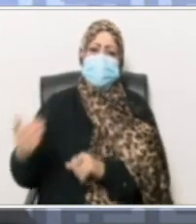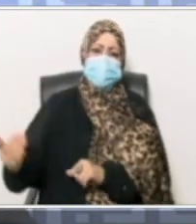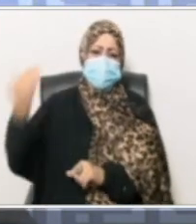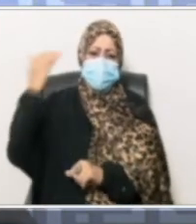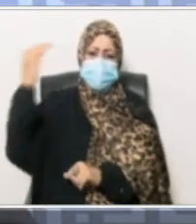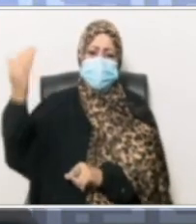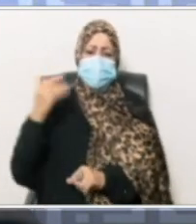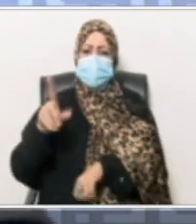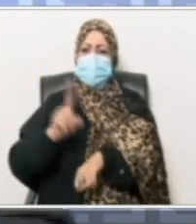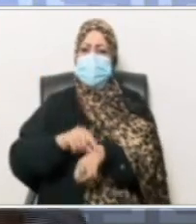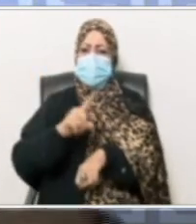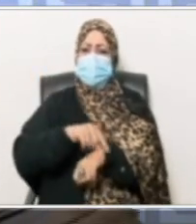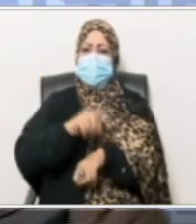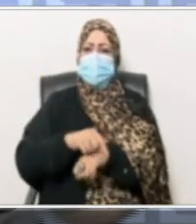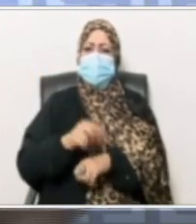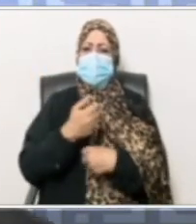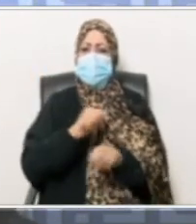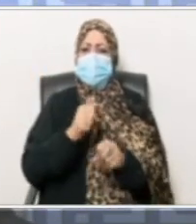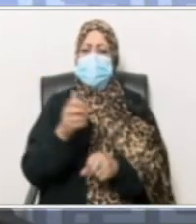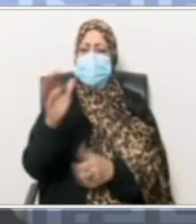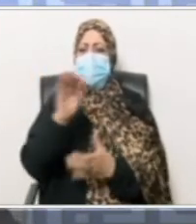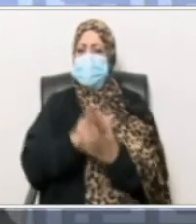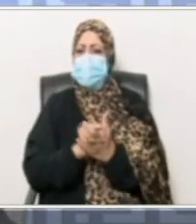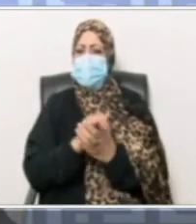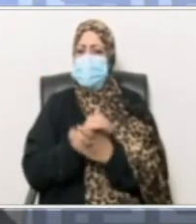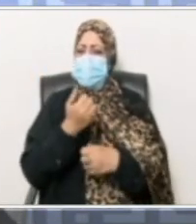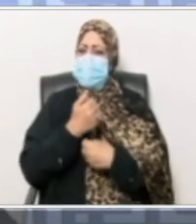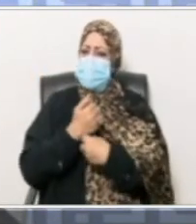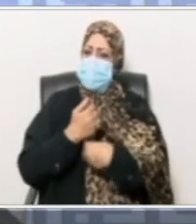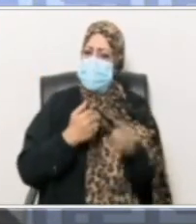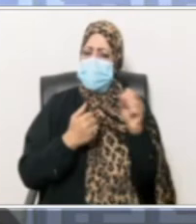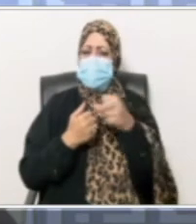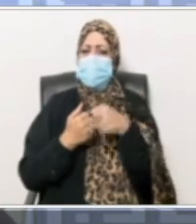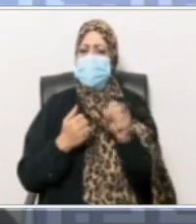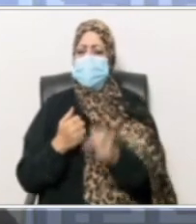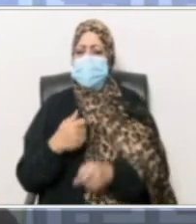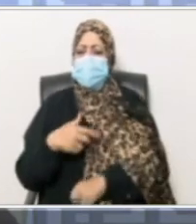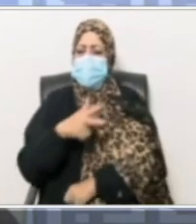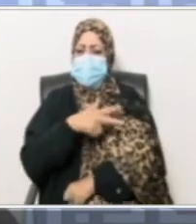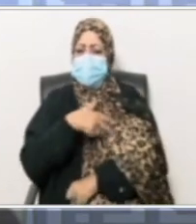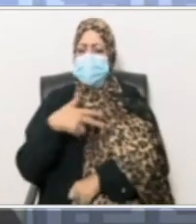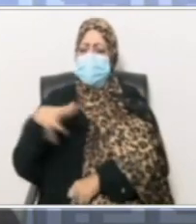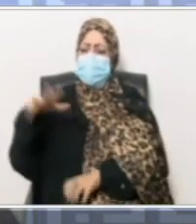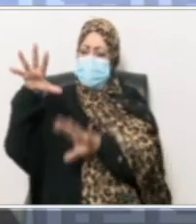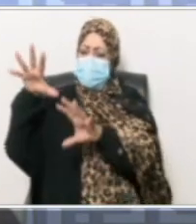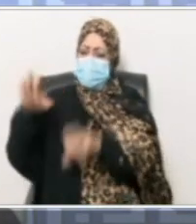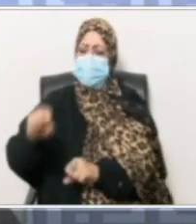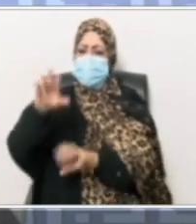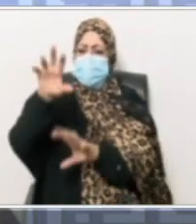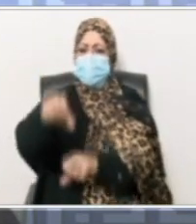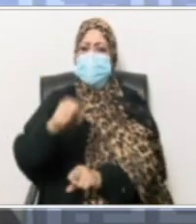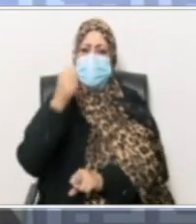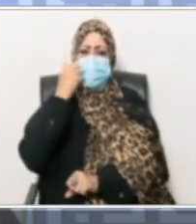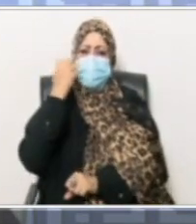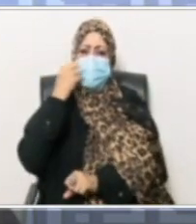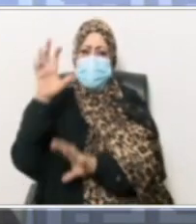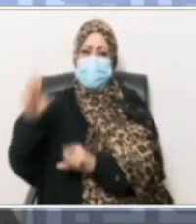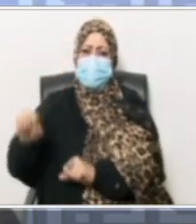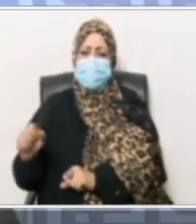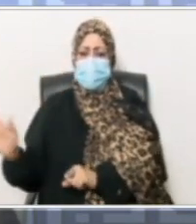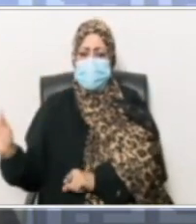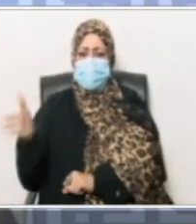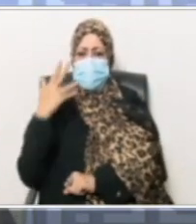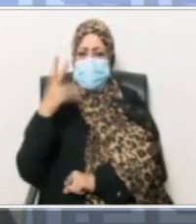وجيرانهم، وقالك الدولة حطت يدها على بيوتهم، هذوما بيوت إرهابيين ومجرمين ونقزوا فيها